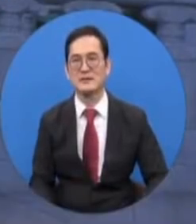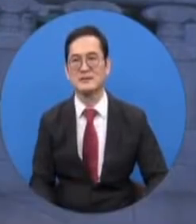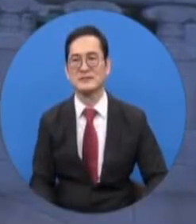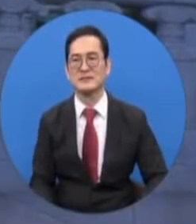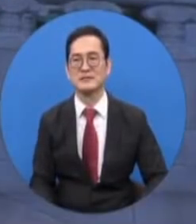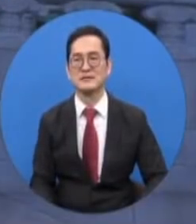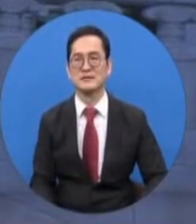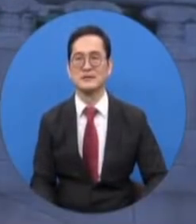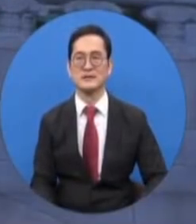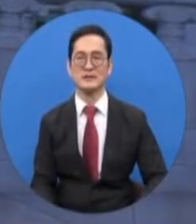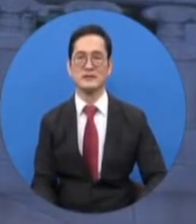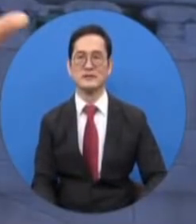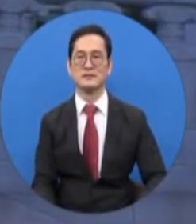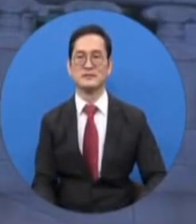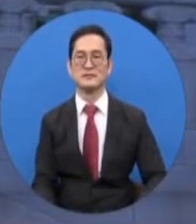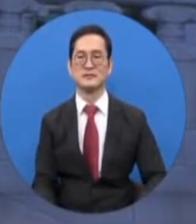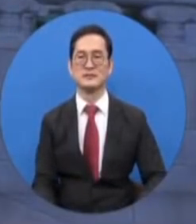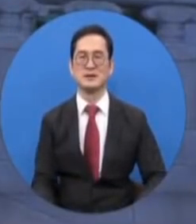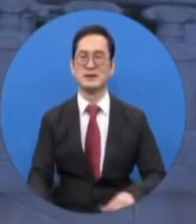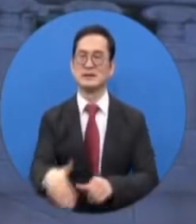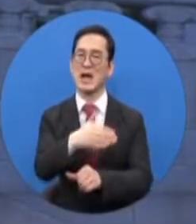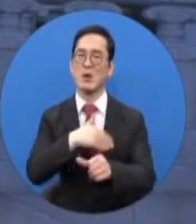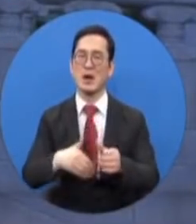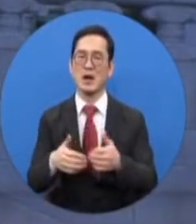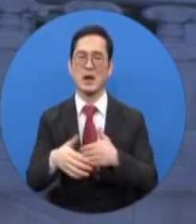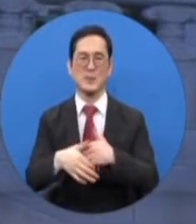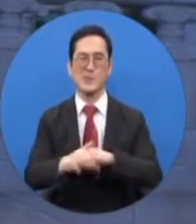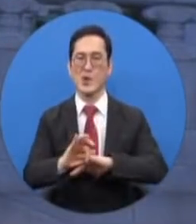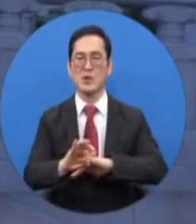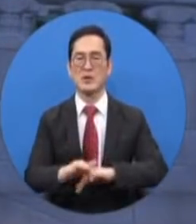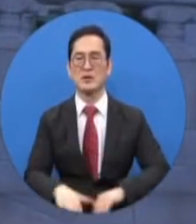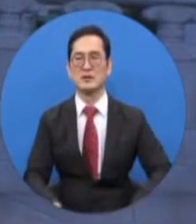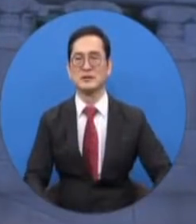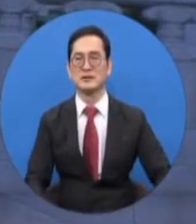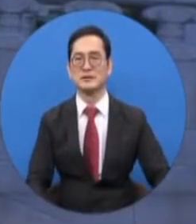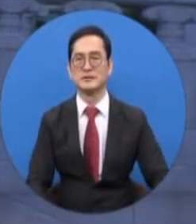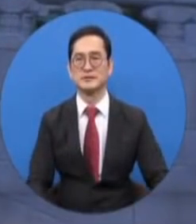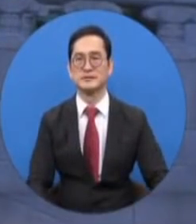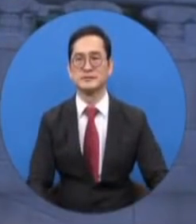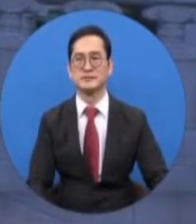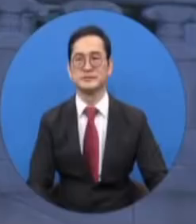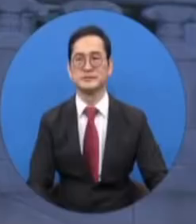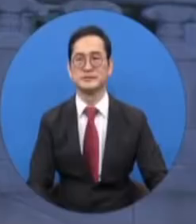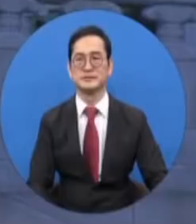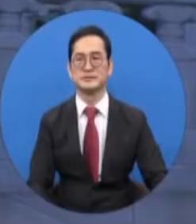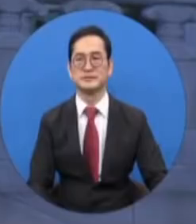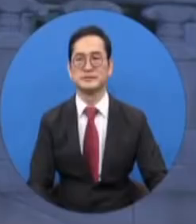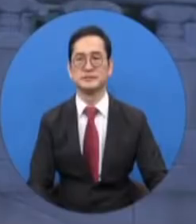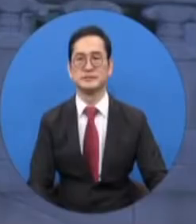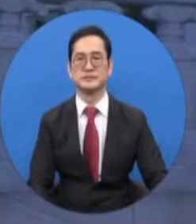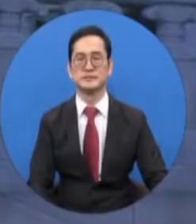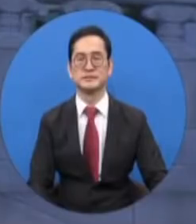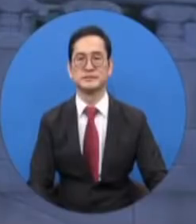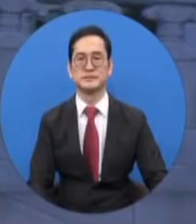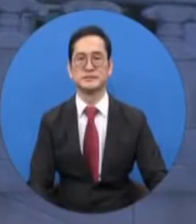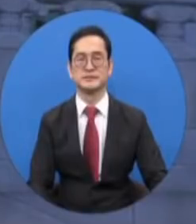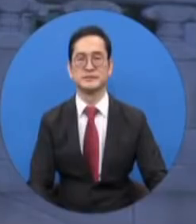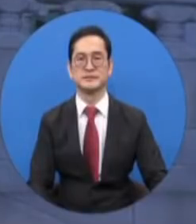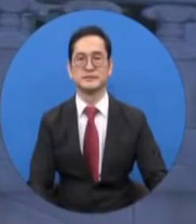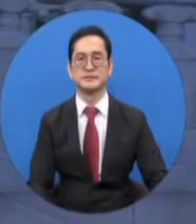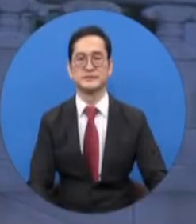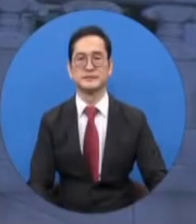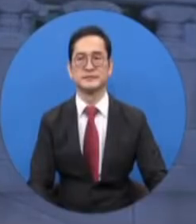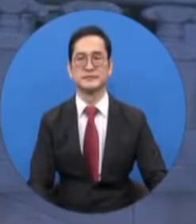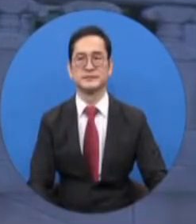모두 동의하고 있는 것 같아요. 상황이 꼬였다. 아니 꼭 이렇게 상황을 꼬이게 끌고 가야 할까.